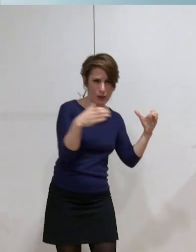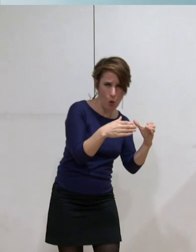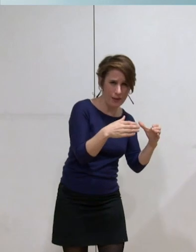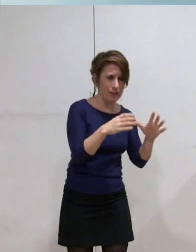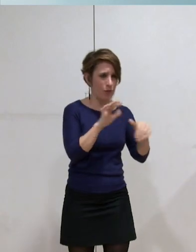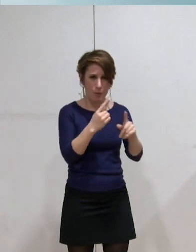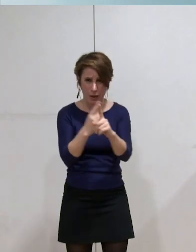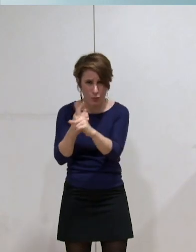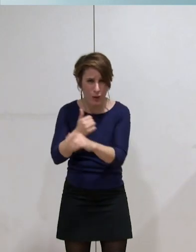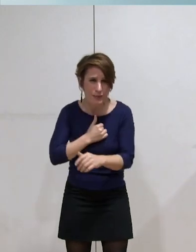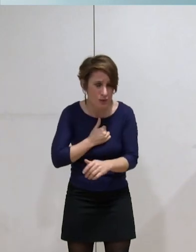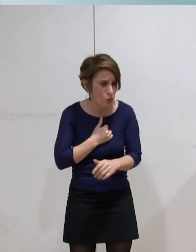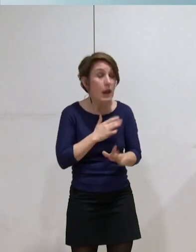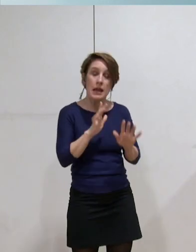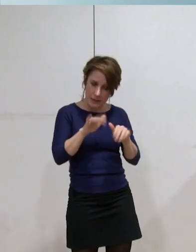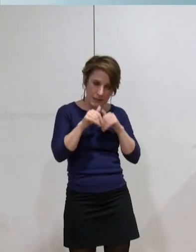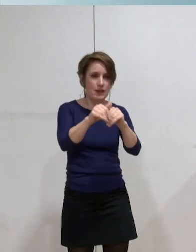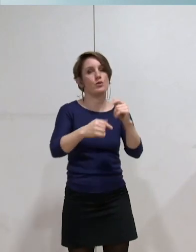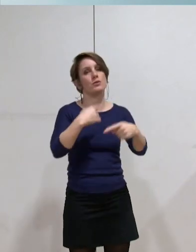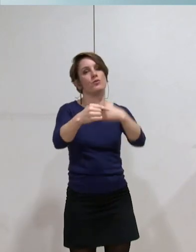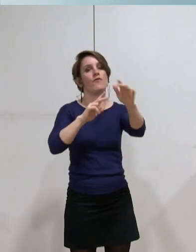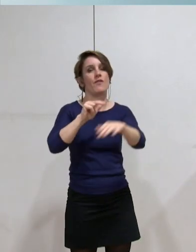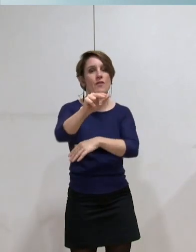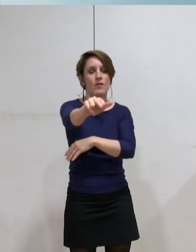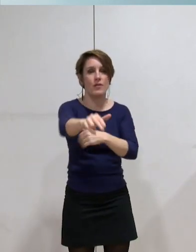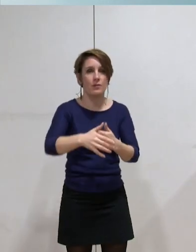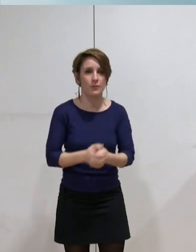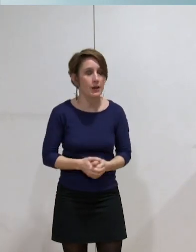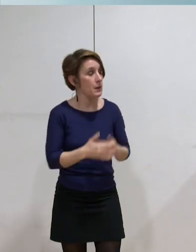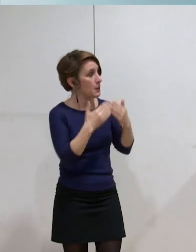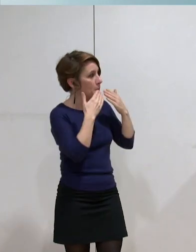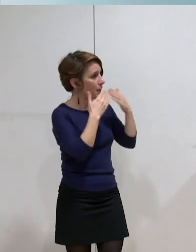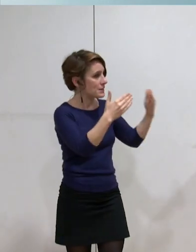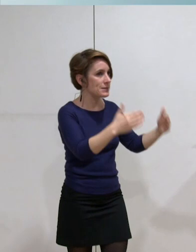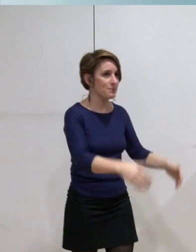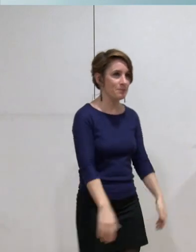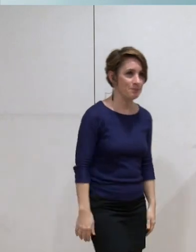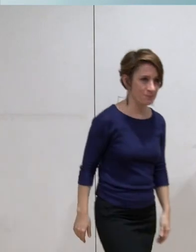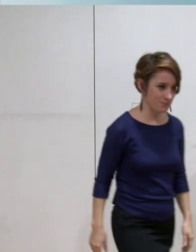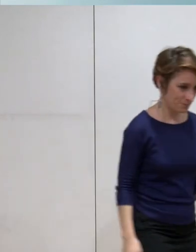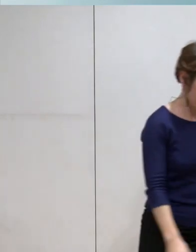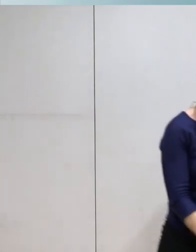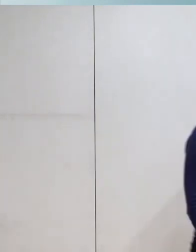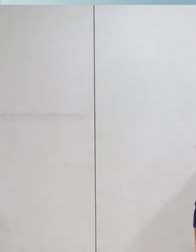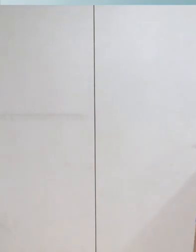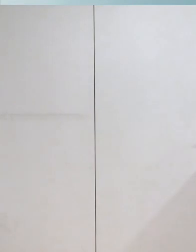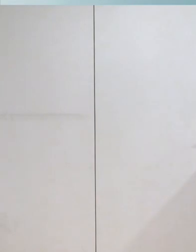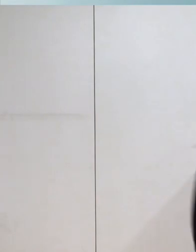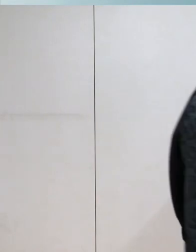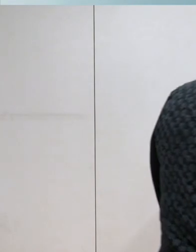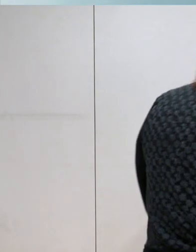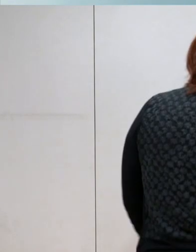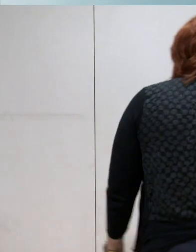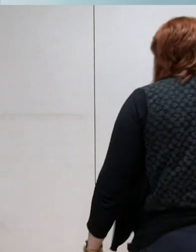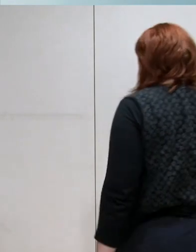chacun et que ça continuera je vous remercie y y a-t-il d'autres interventions sur